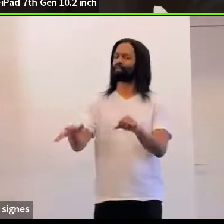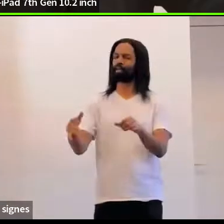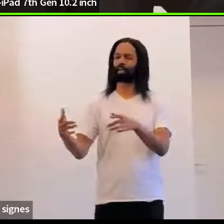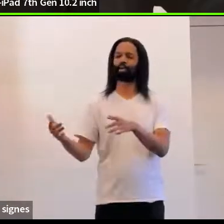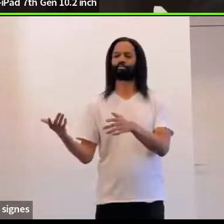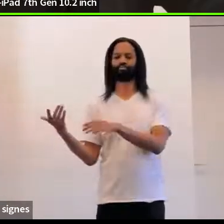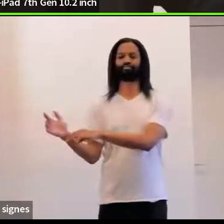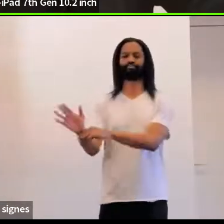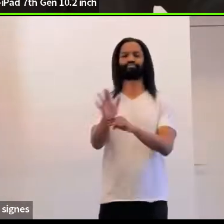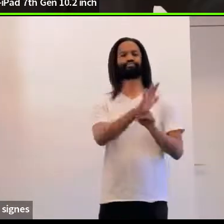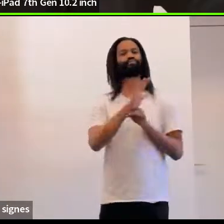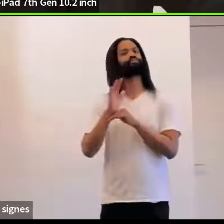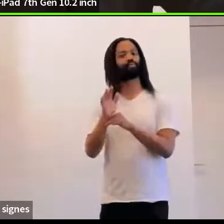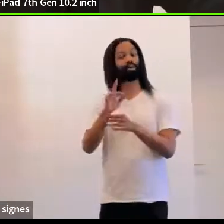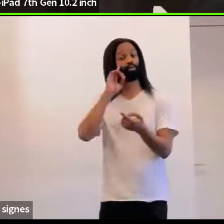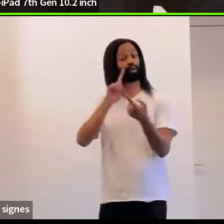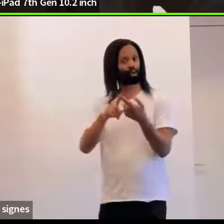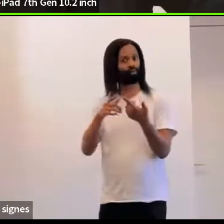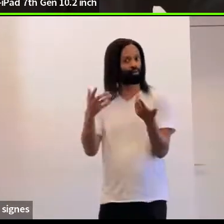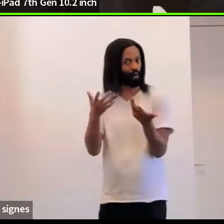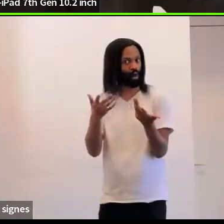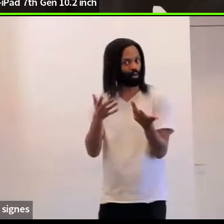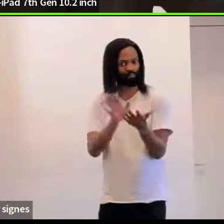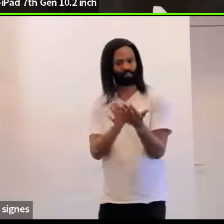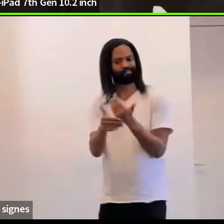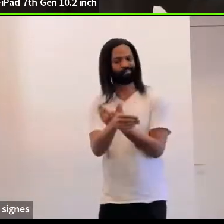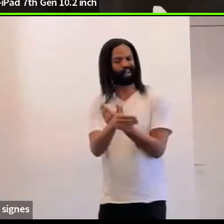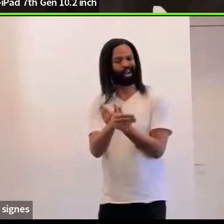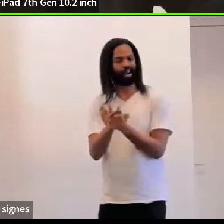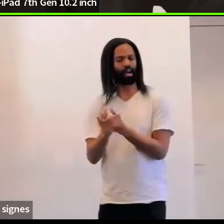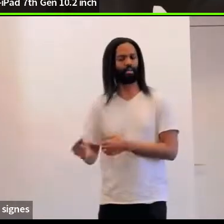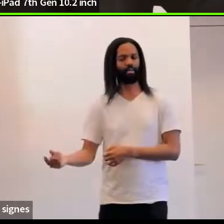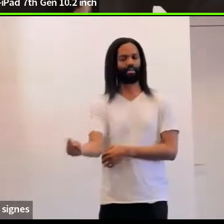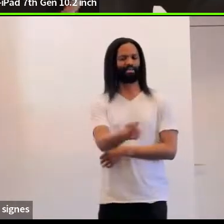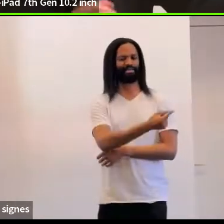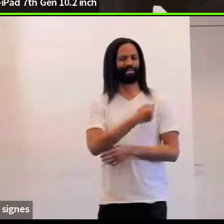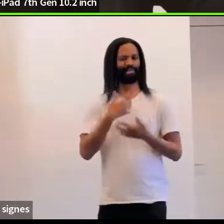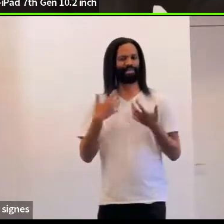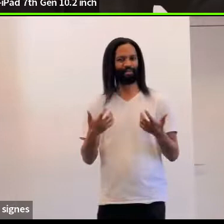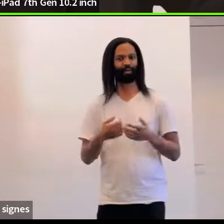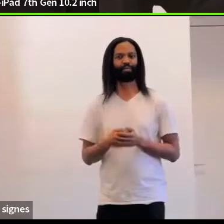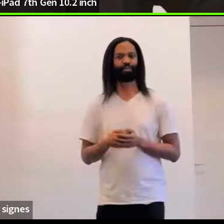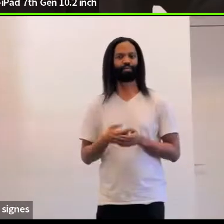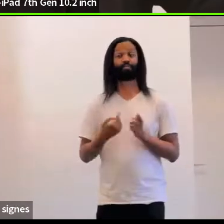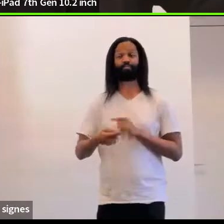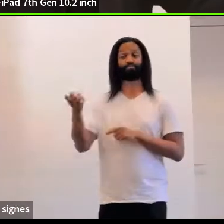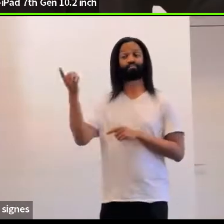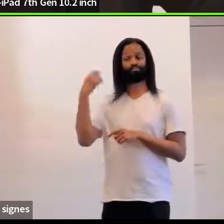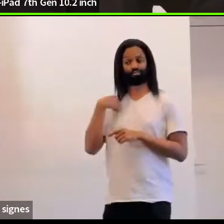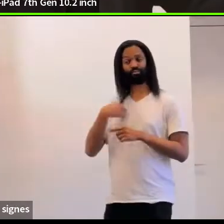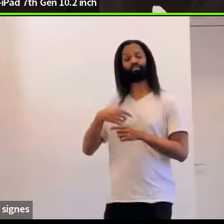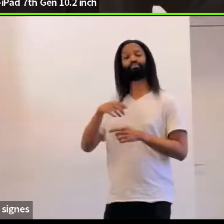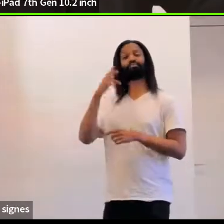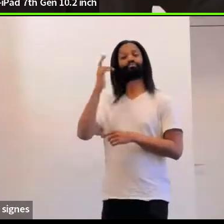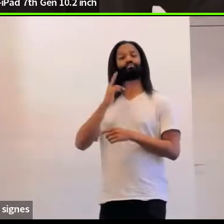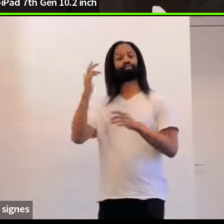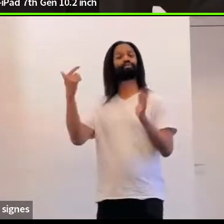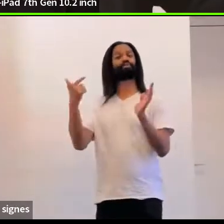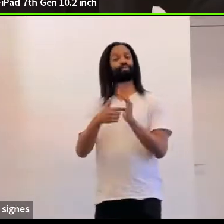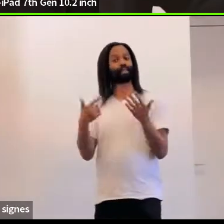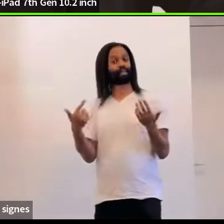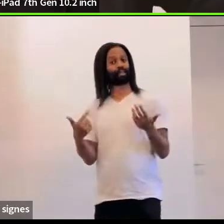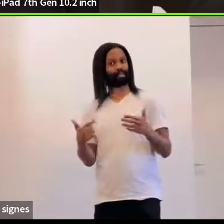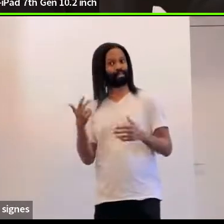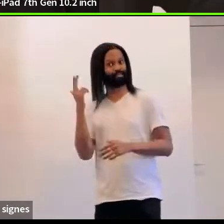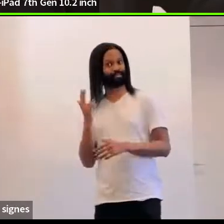une dynamique partenariale forte, initiée en 2017 autour de l'étude Errance, Madame Colombo vient d'en parler,